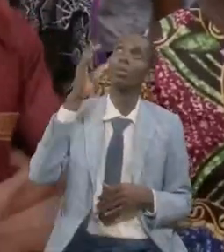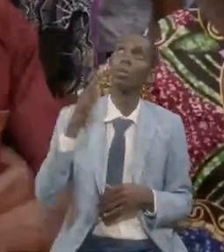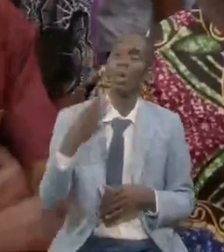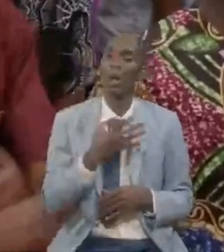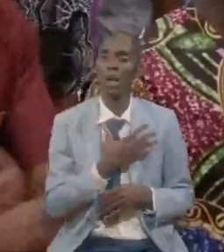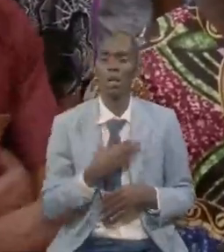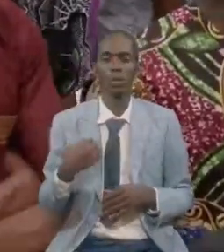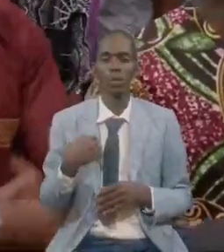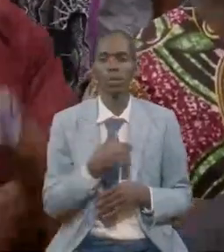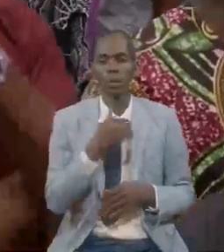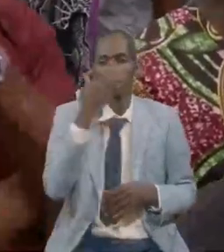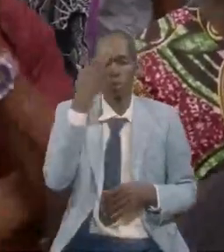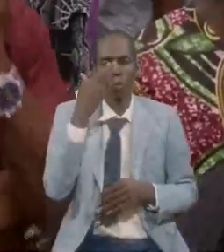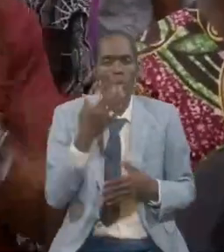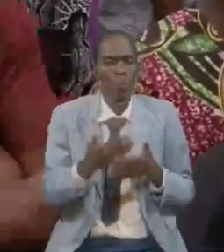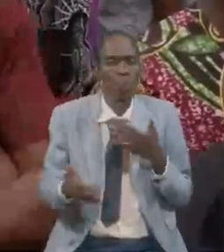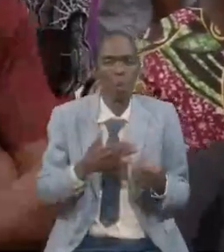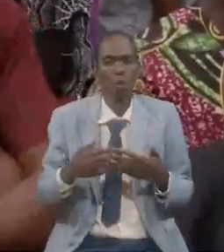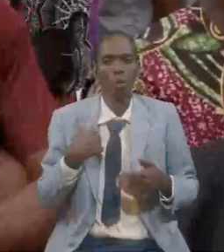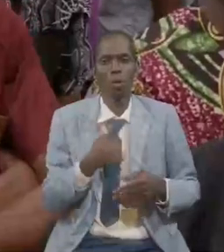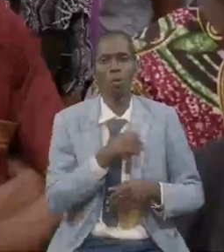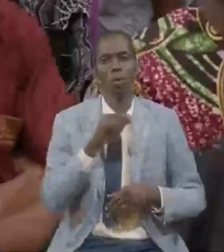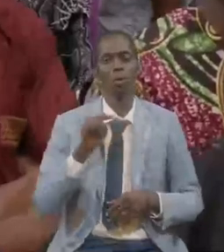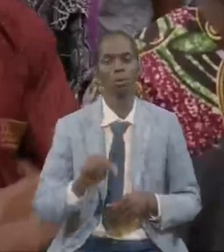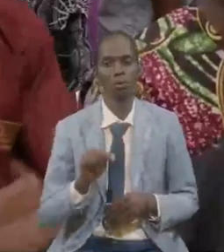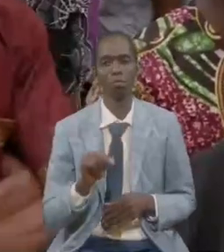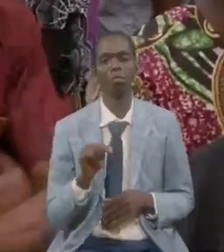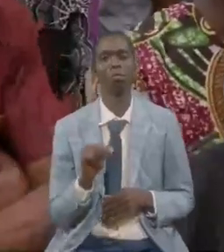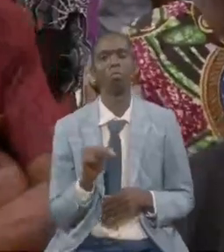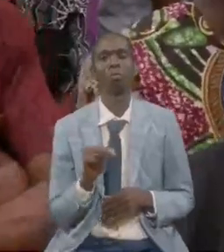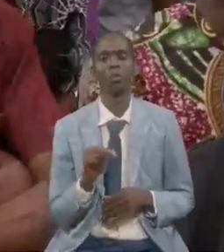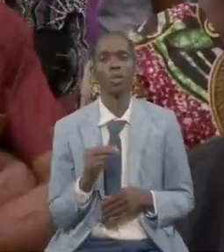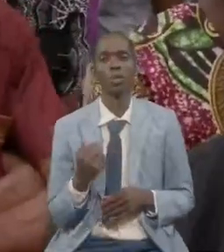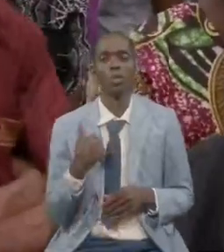savons que quel que soit ce dont nous avons besoin,